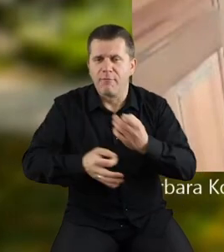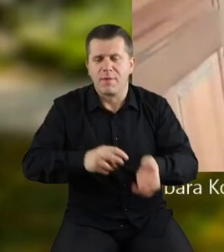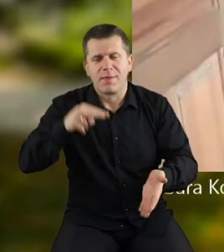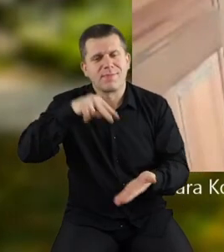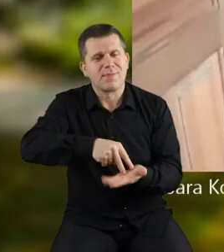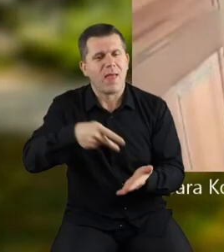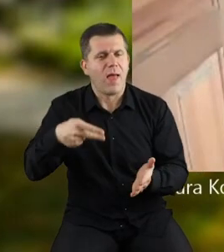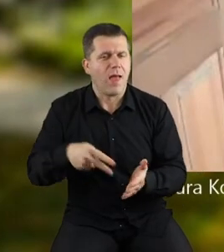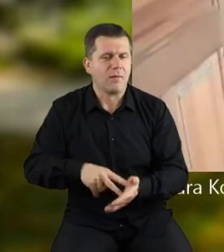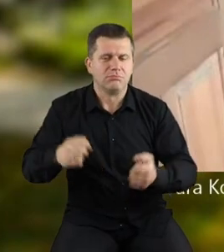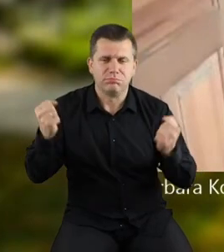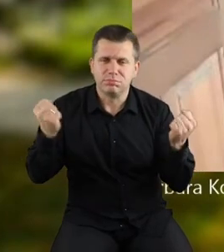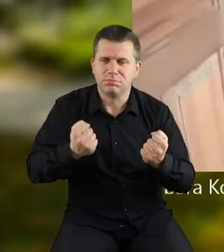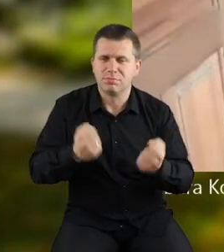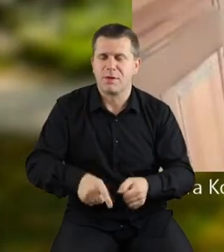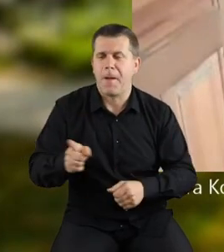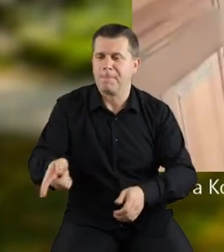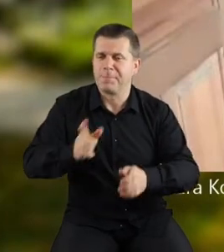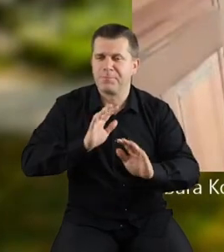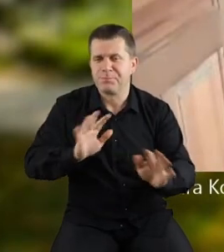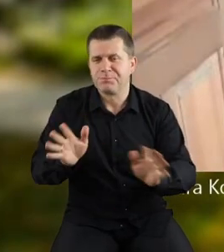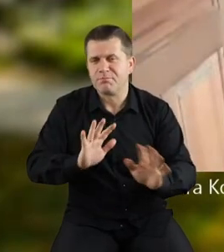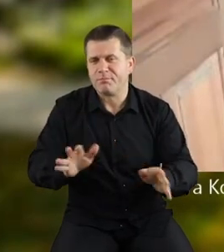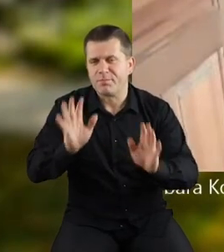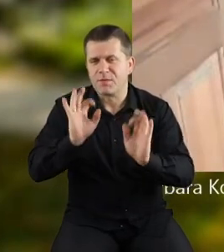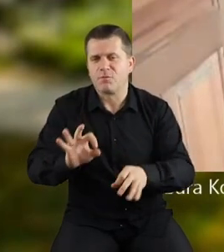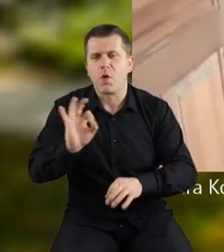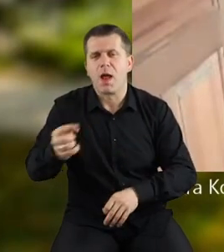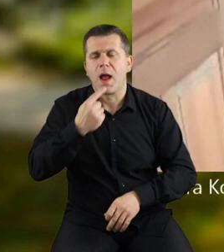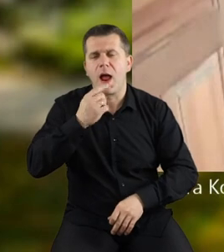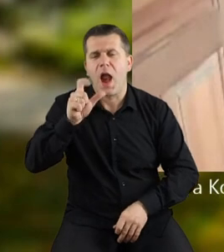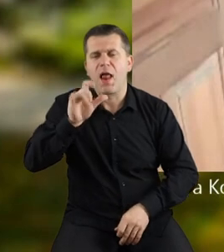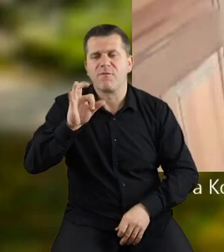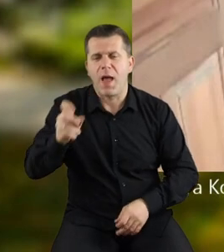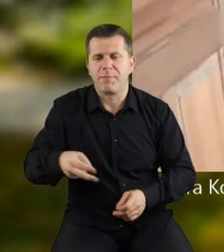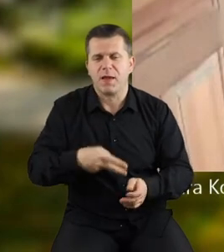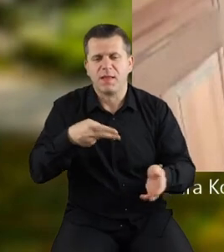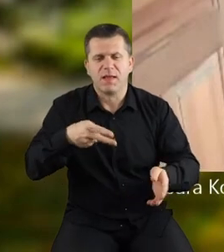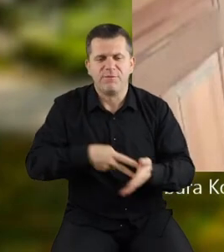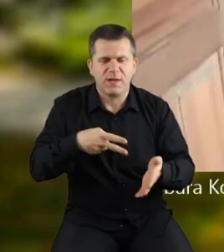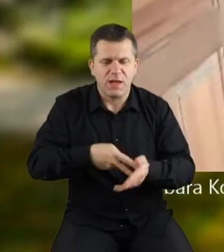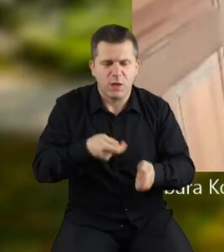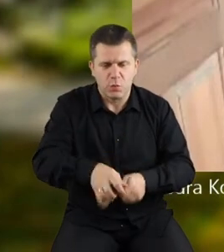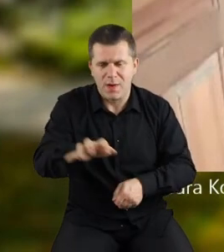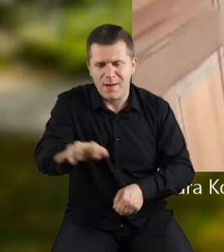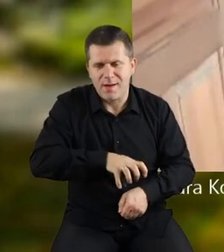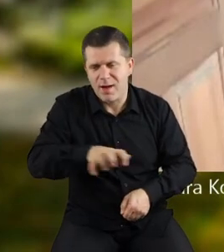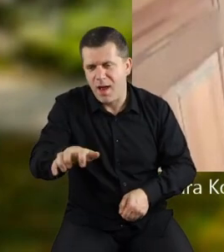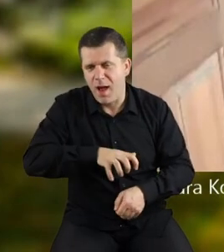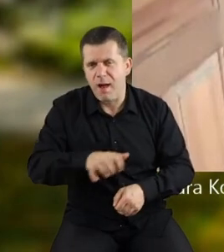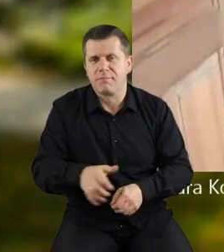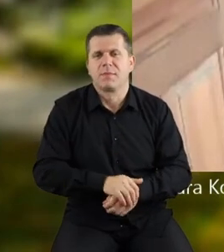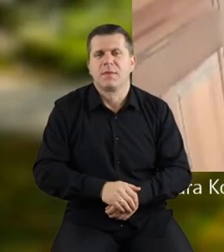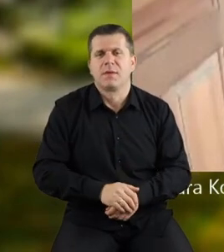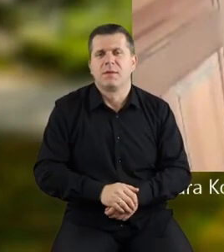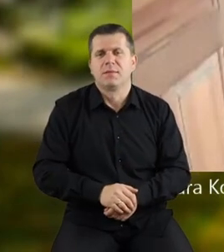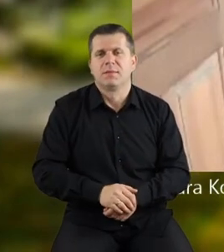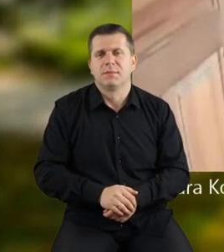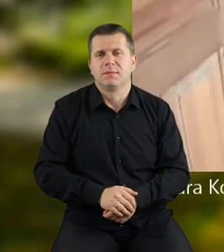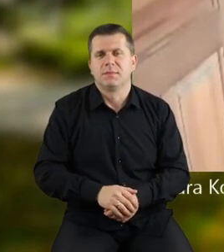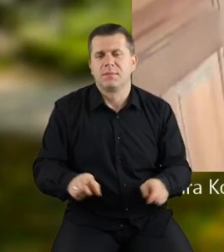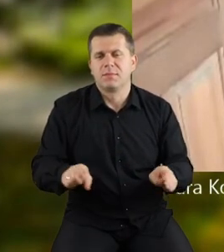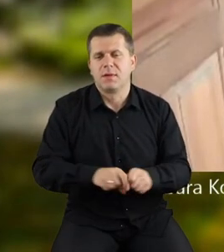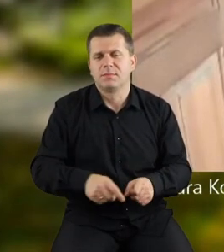śpiewająca, roztańczona, dbająca o swój alfabet, widły, grabie i także